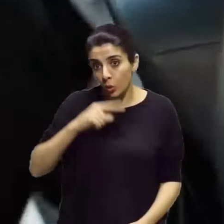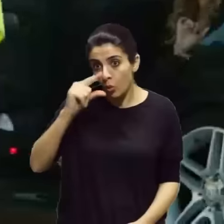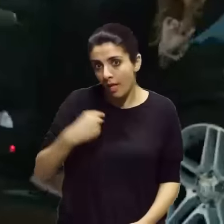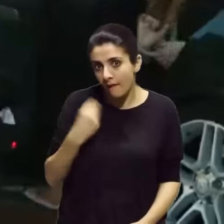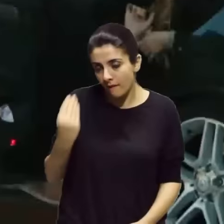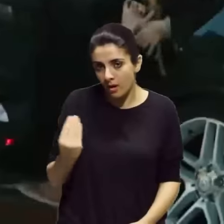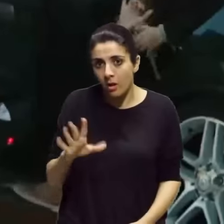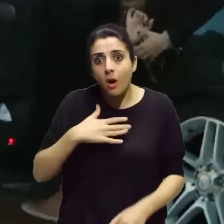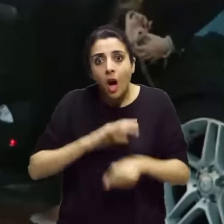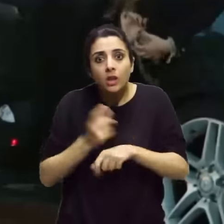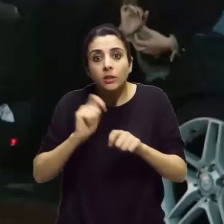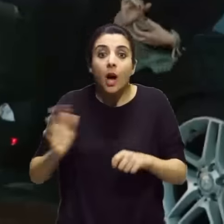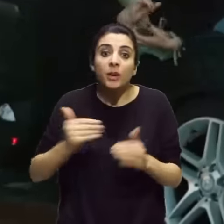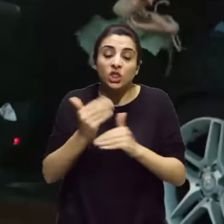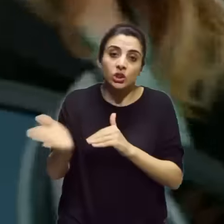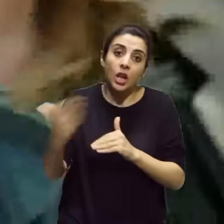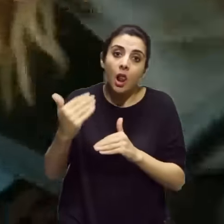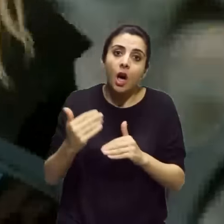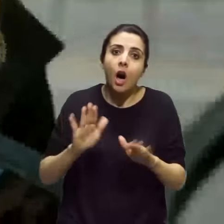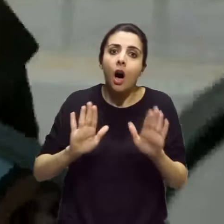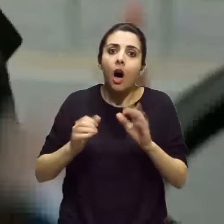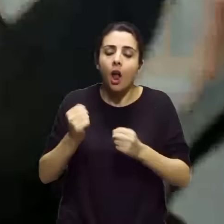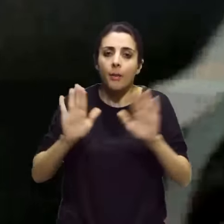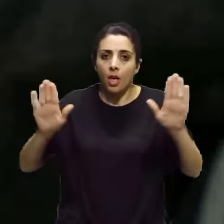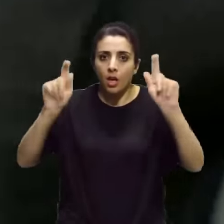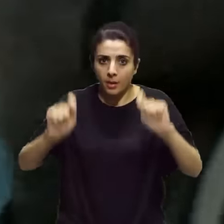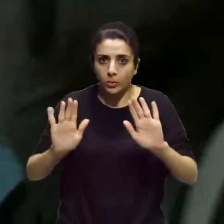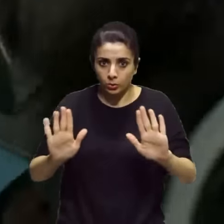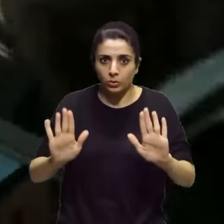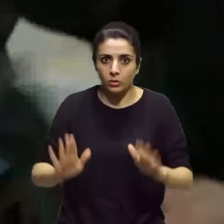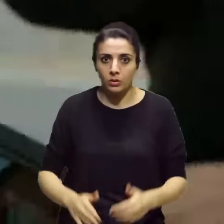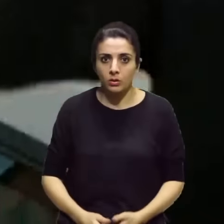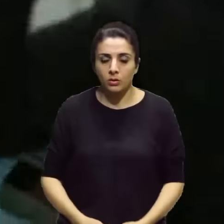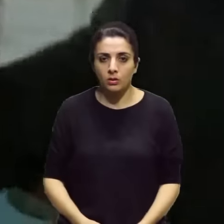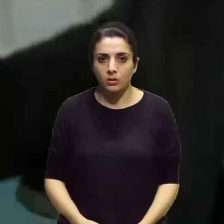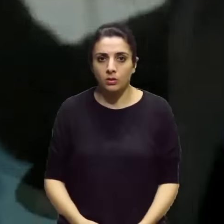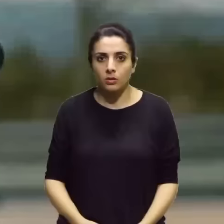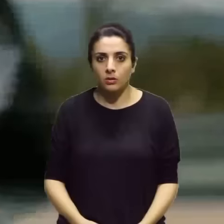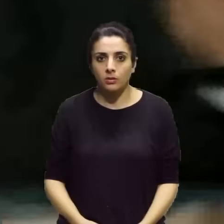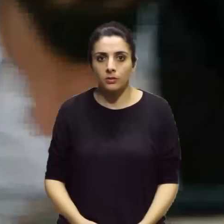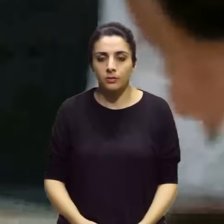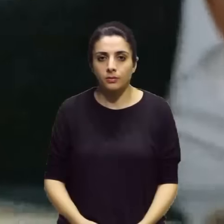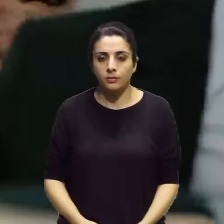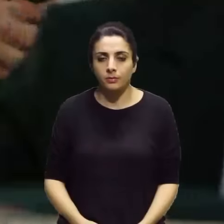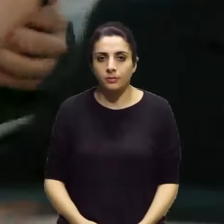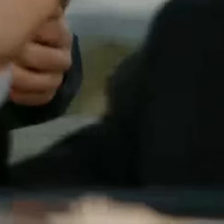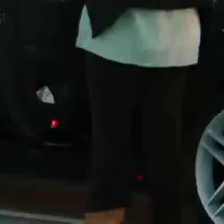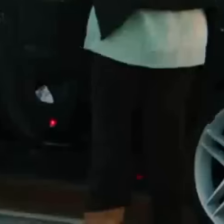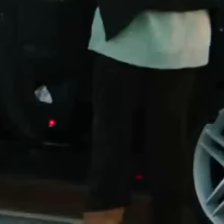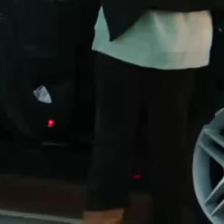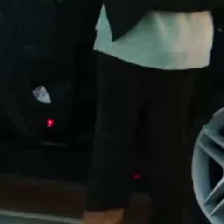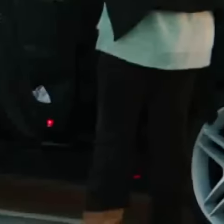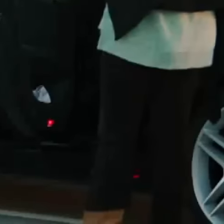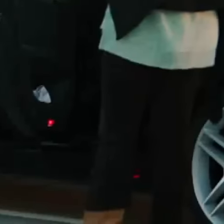uyarmıştım. Kaçırdılar polisleri. Herkes dışarı çıksın, arabayı yasasın. Silahlarını çıkarıp Sinanlara doğrulttular. Zeyno elleri